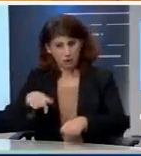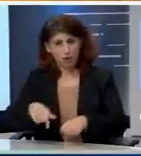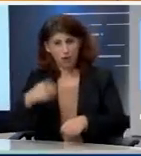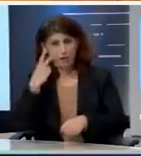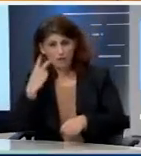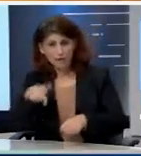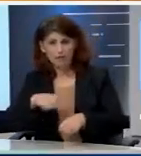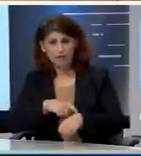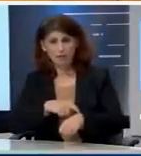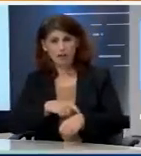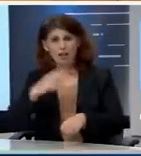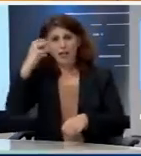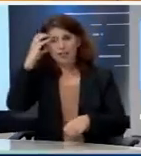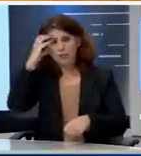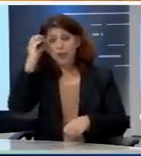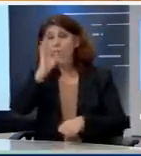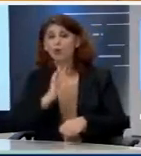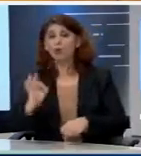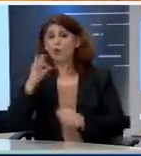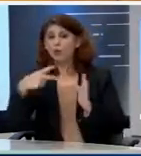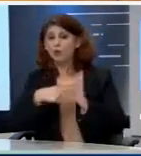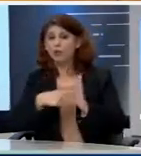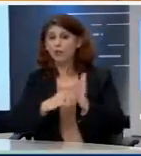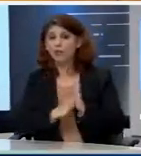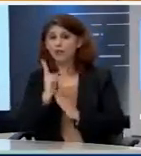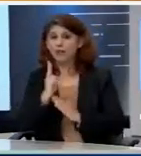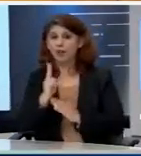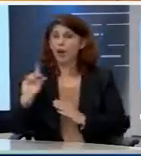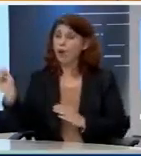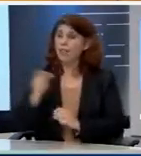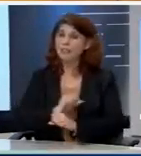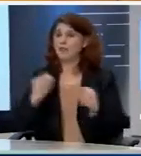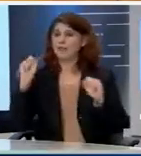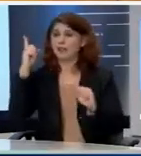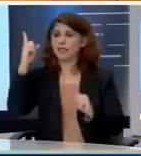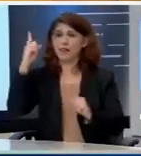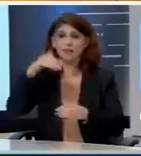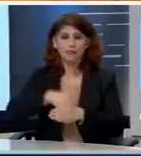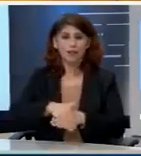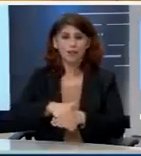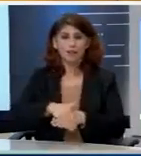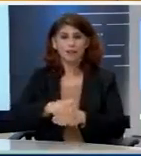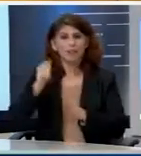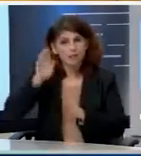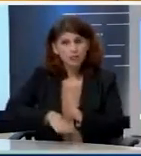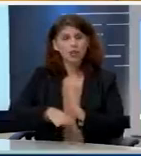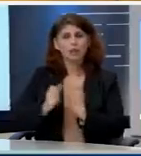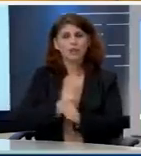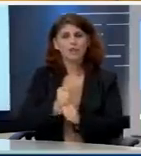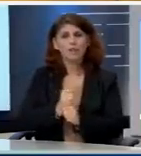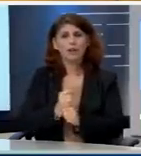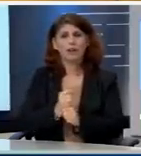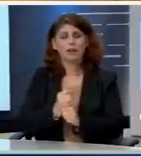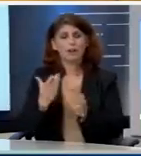μας παρακολουθούν θυμούνται ότι τον Οκτώβριο του 2012 πήραν όλοι ξαφνικά σε μια μέρα όλοι φθηνότερα τα φάρμακά τους κατά